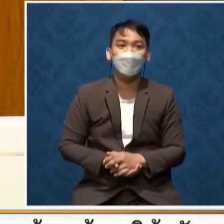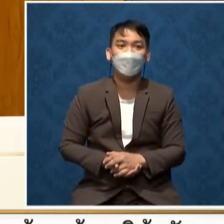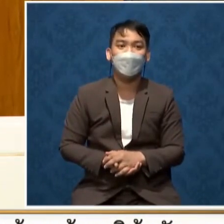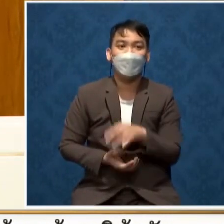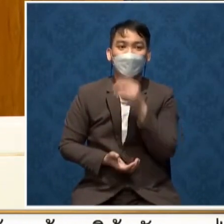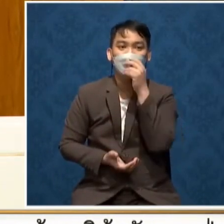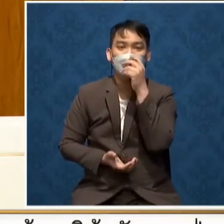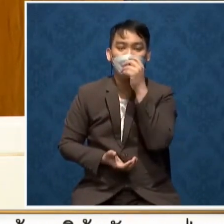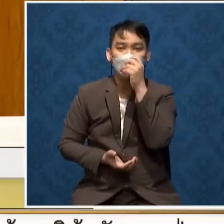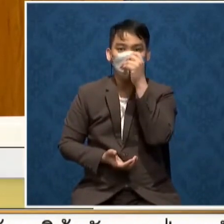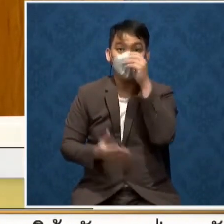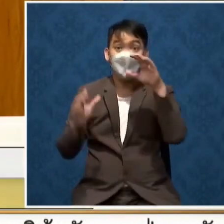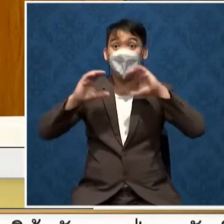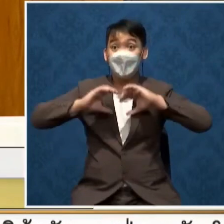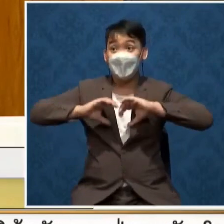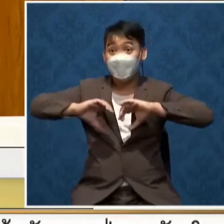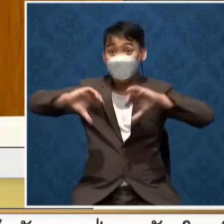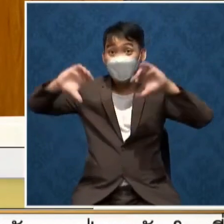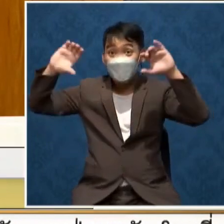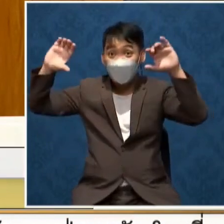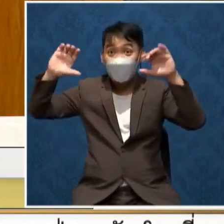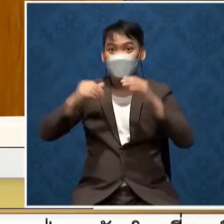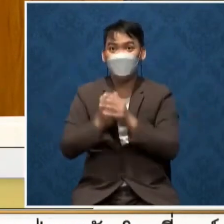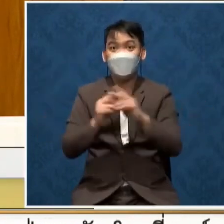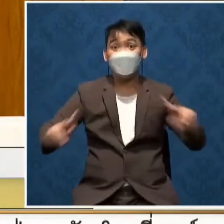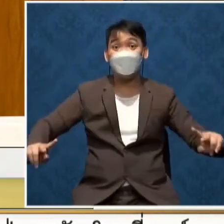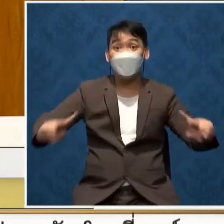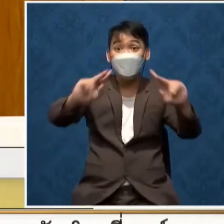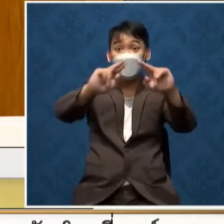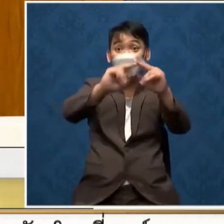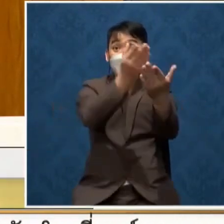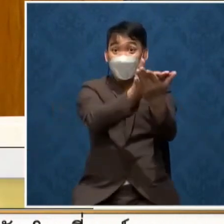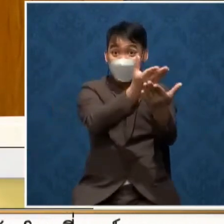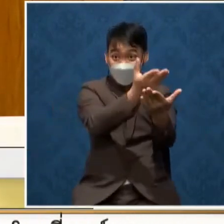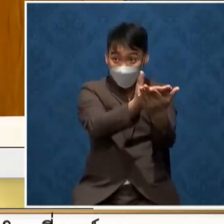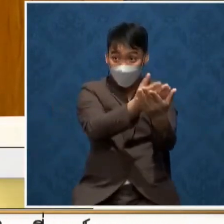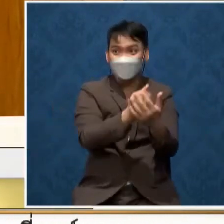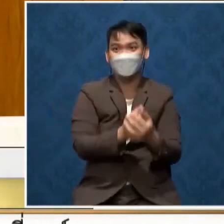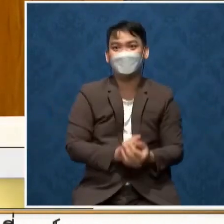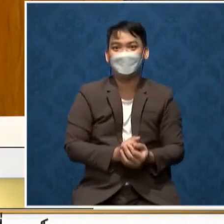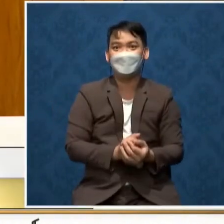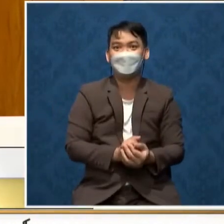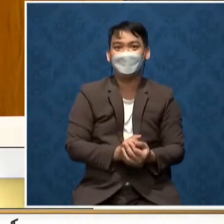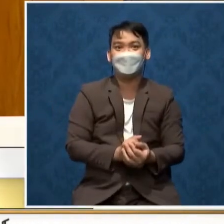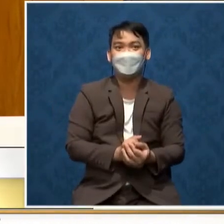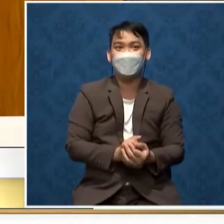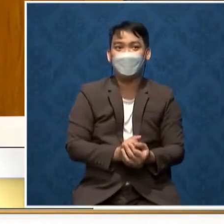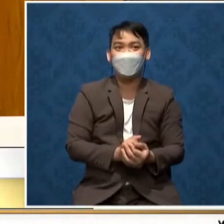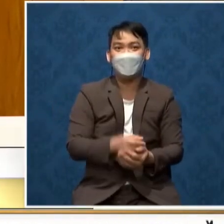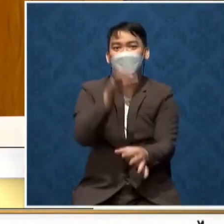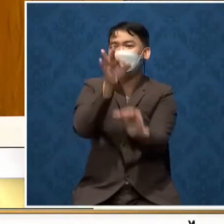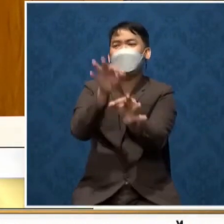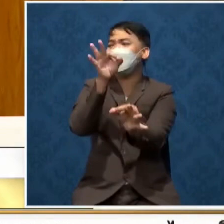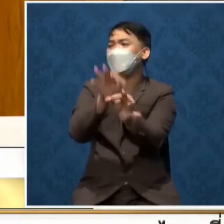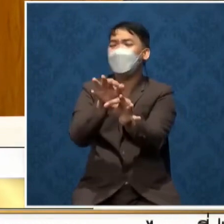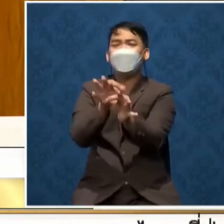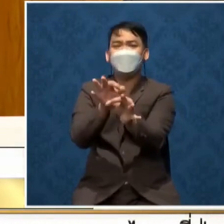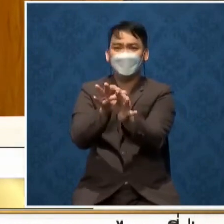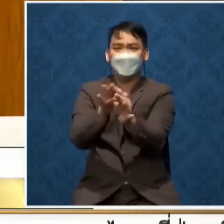รัฐบาลนะครับโดยกระทรวงการคลังสำนักงบประมาณและสภาพัฒน์รวมถึงธนาคารแห่งประเทศ